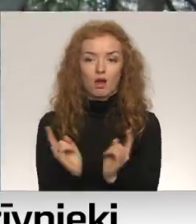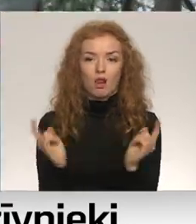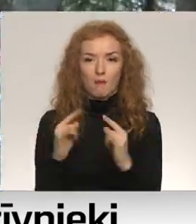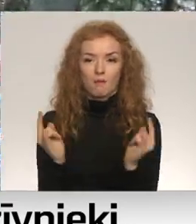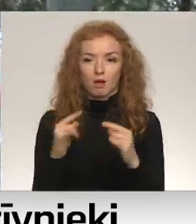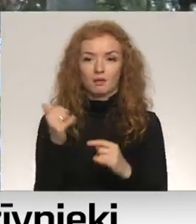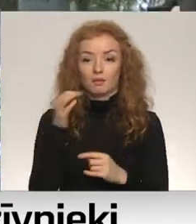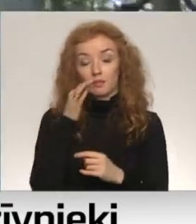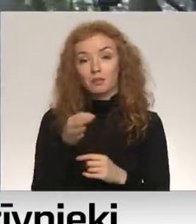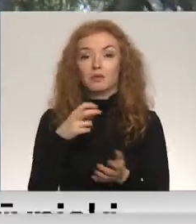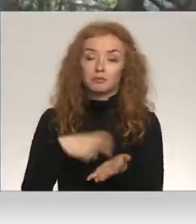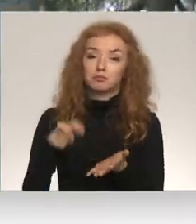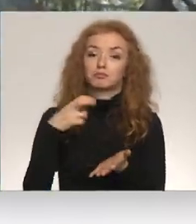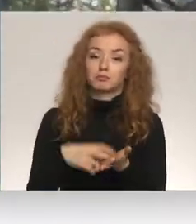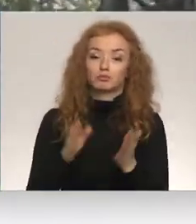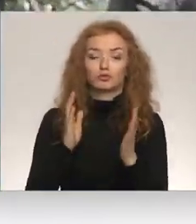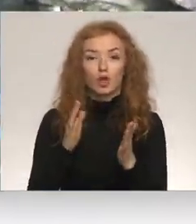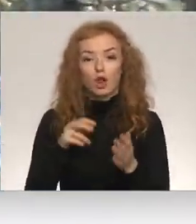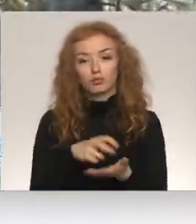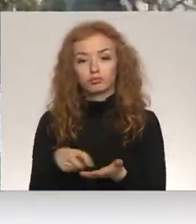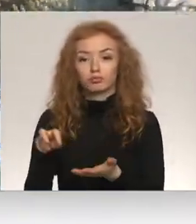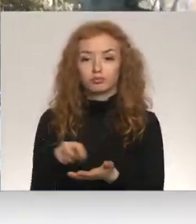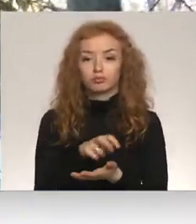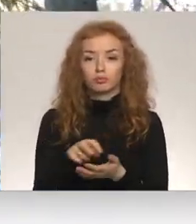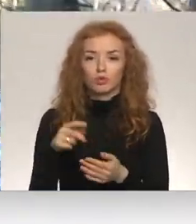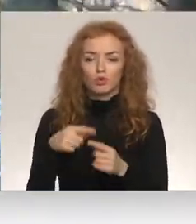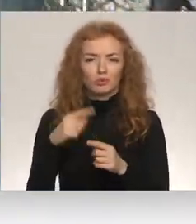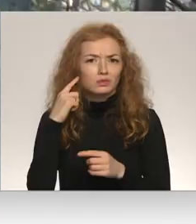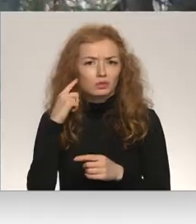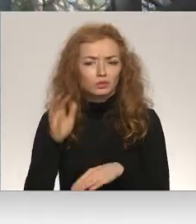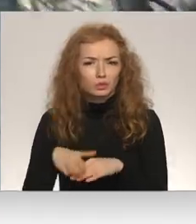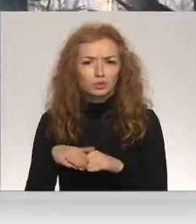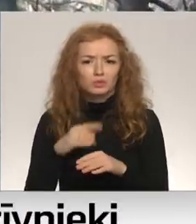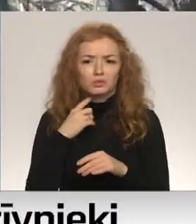Nu, mēs ejam pa ceļu, un es dzirdu, ka suns smilkst.